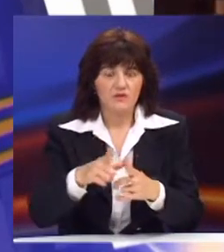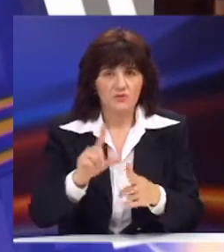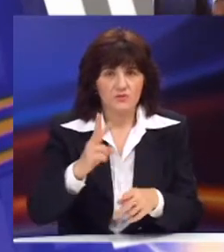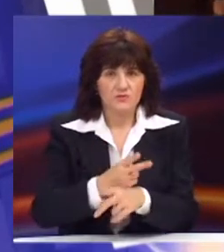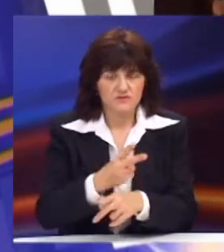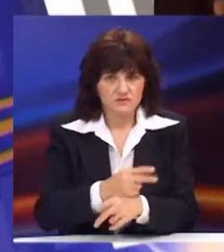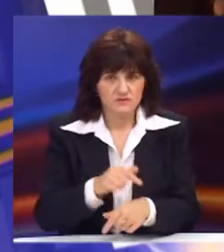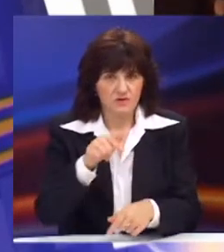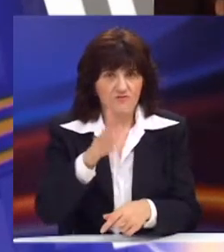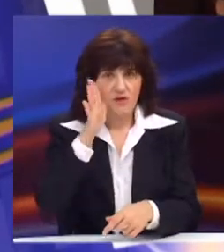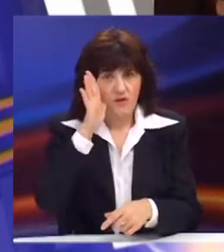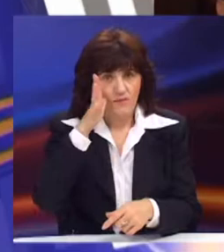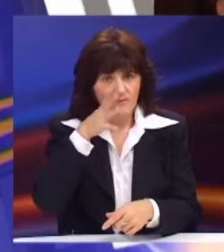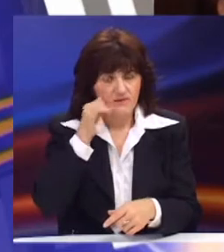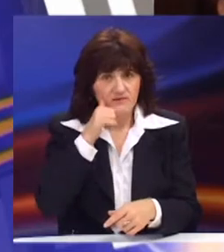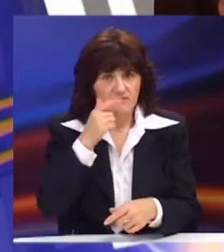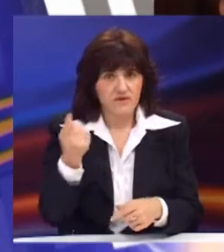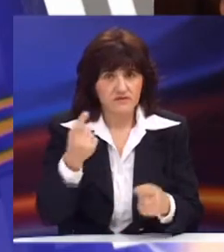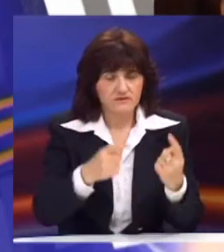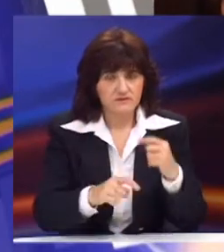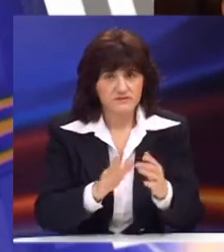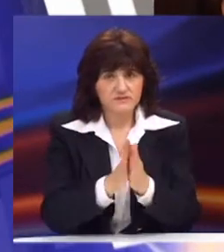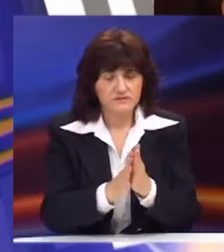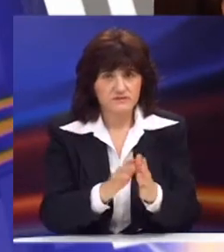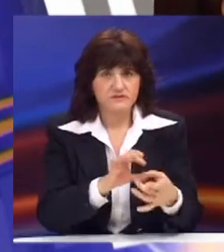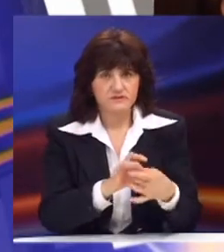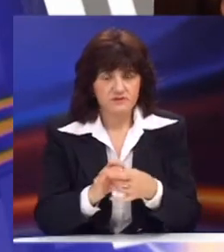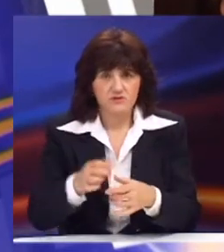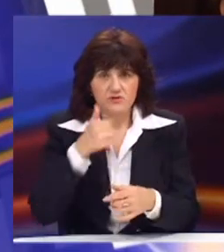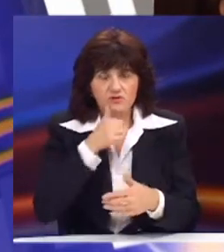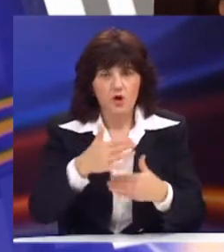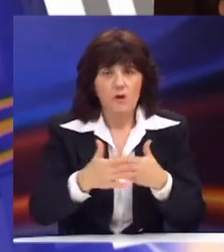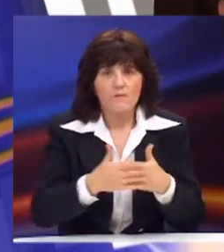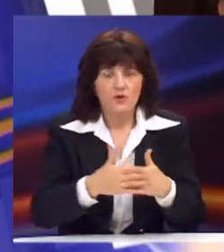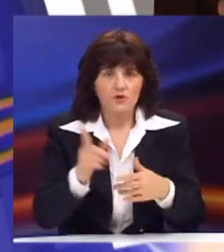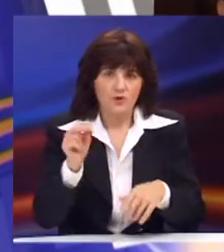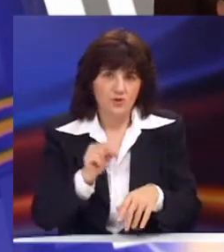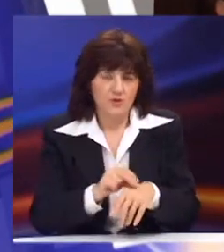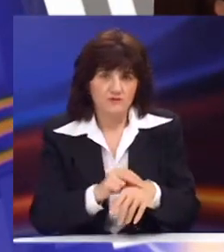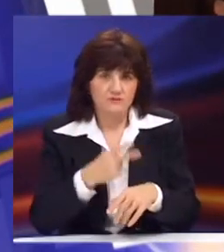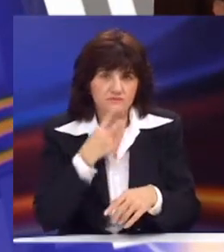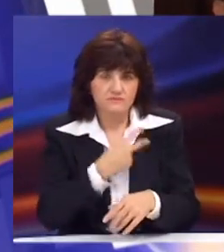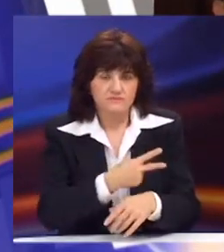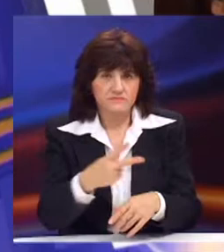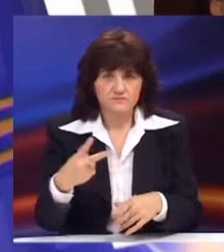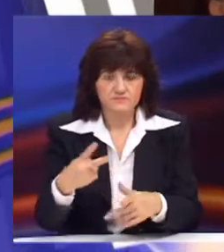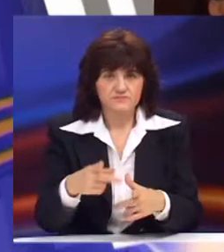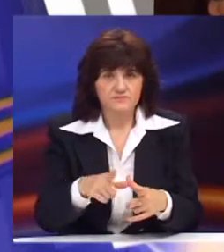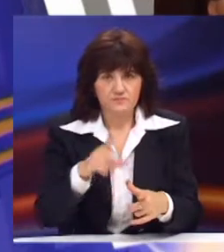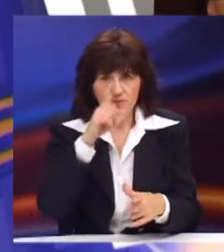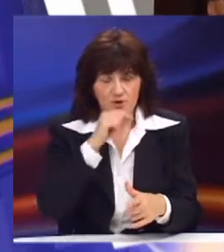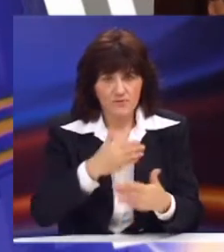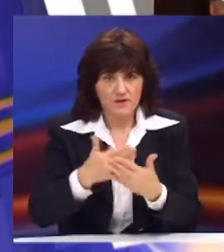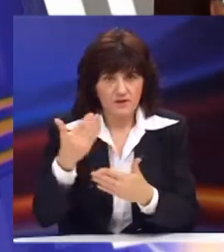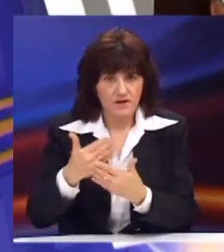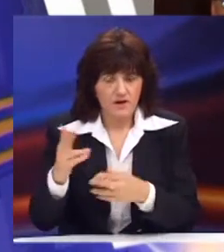Libiji. Ovo je peti dan njihove zvanične posete. Oni su imali, pored toga što su posetili stalnu konferenciju grada i opštine,